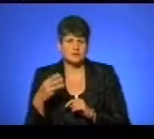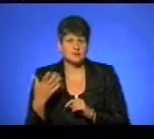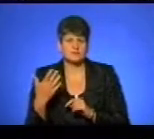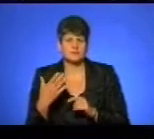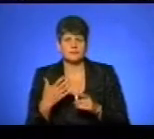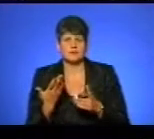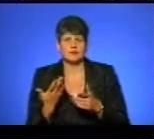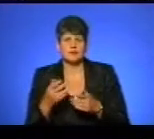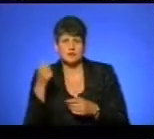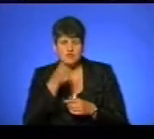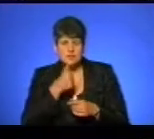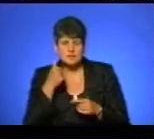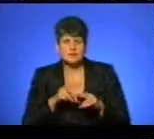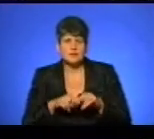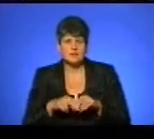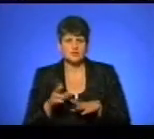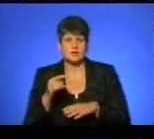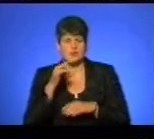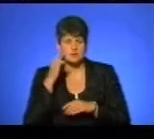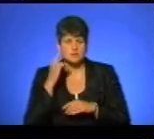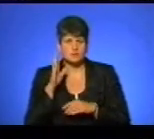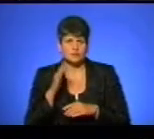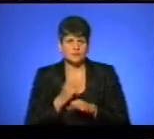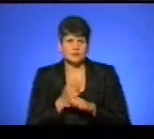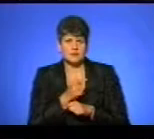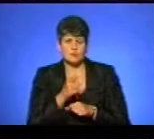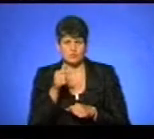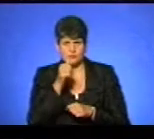20 літературних експонатів. Діятиме протягом місяця.